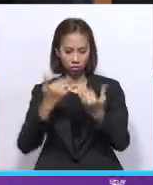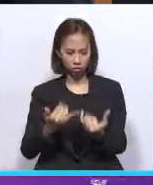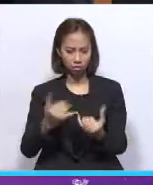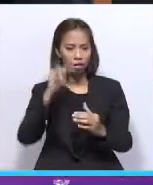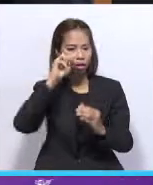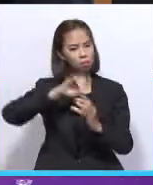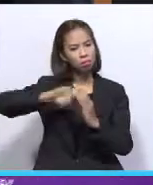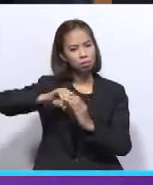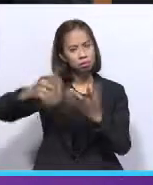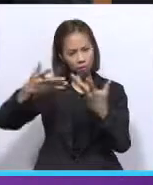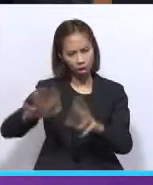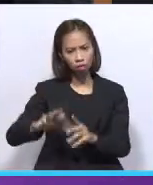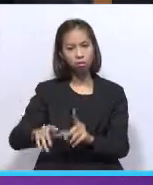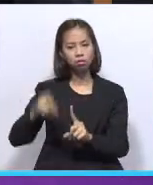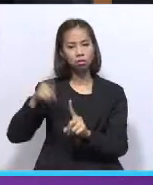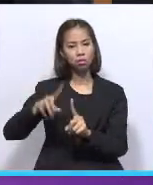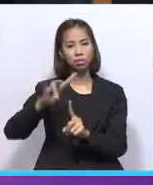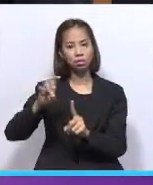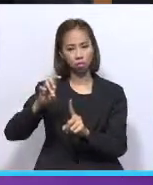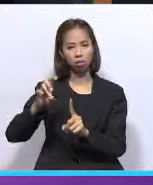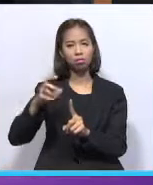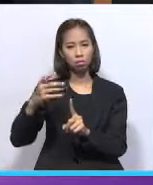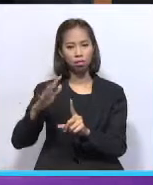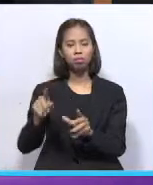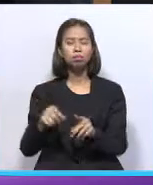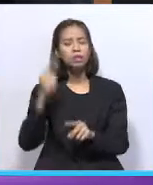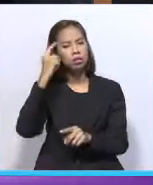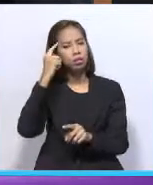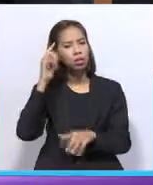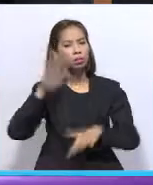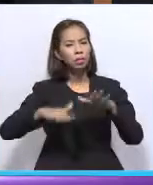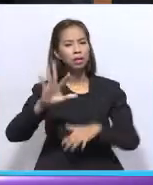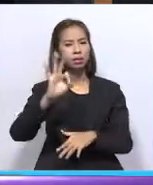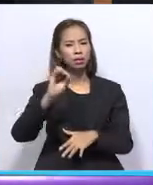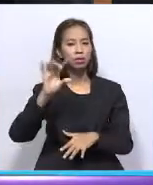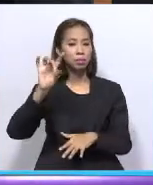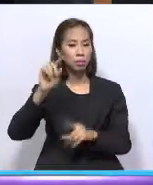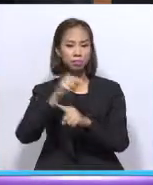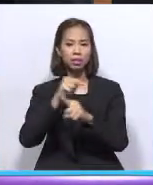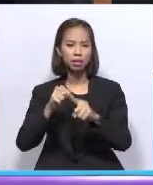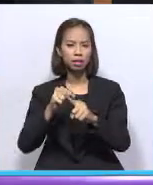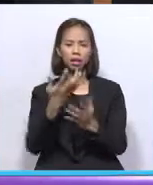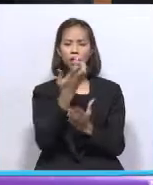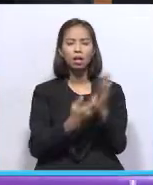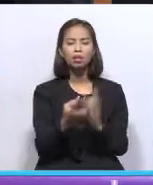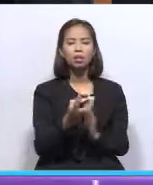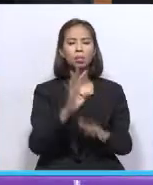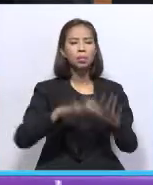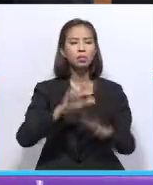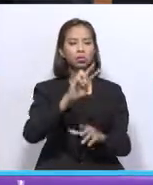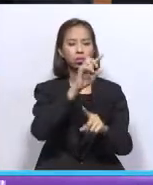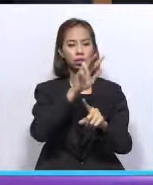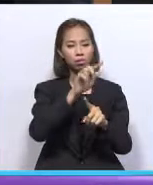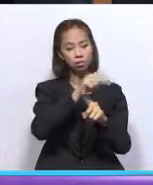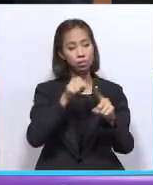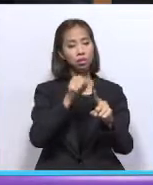ายได้ก็ไป 1,700 ล้านเศษเศษเหมือนกันก็ประมาณ 98% แล้วเหลือประมาณสัก 2% นะฮะที่จะต้องระบาย